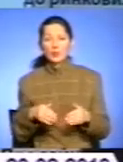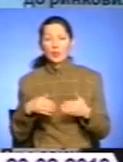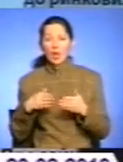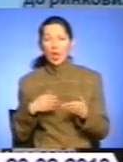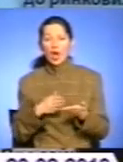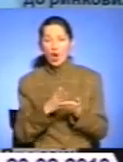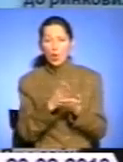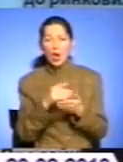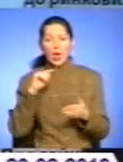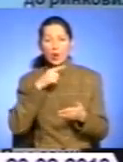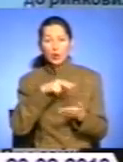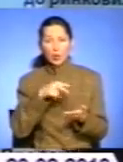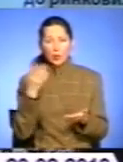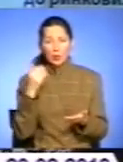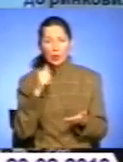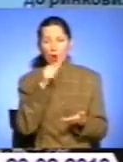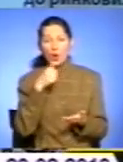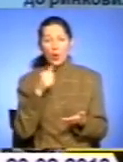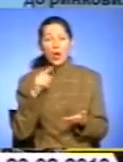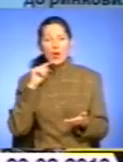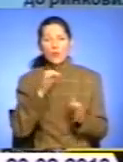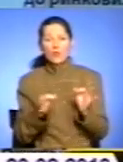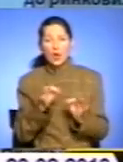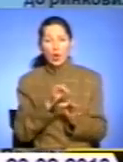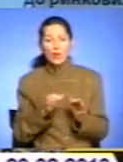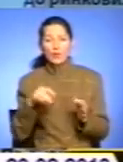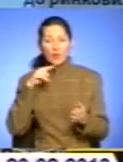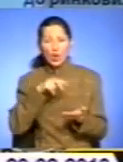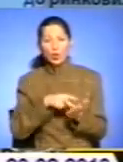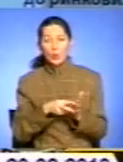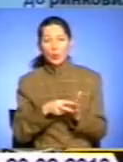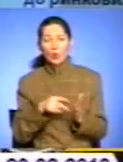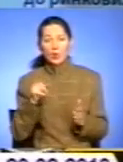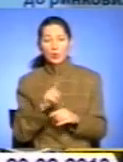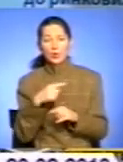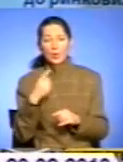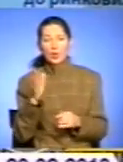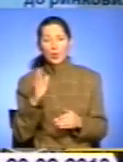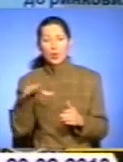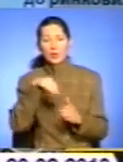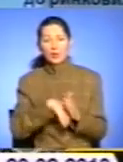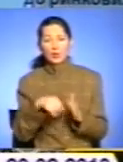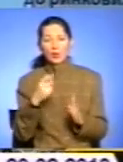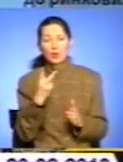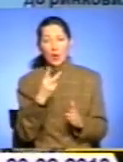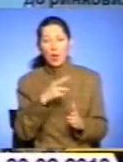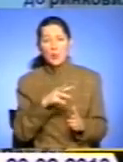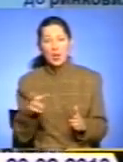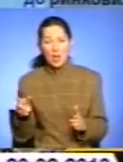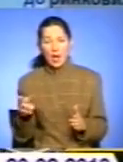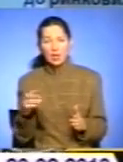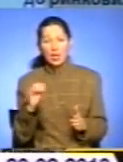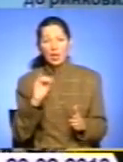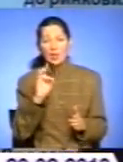прикладу, в економіку Тернопільської області було внесено 3,2 мільярда гривень інвестицій, побудовано ряд об'єктів.